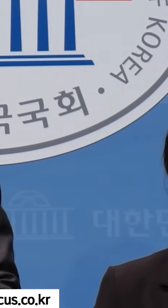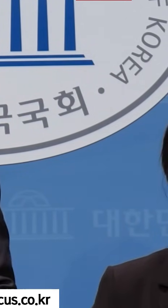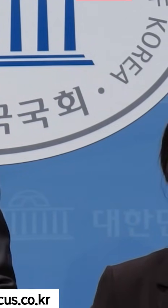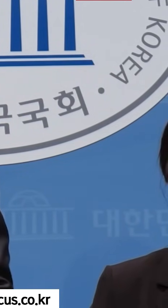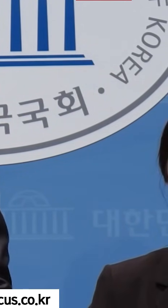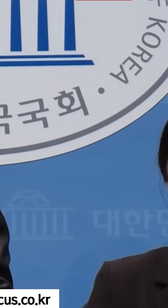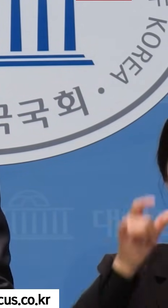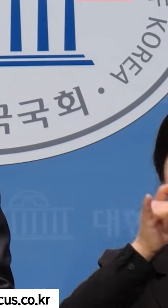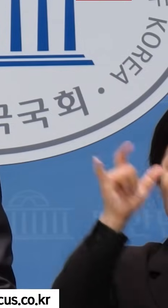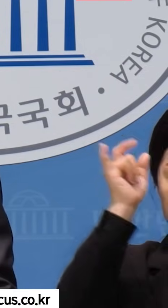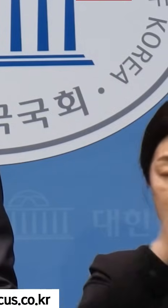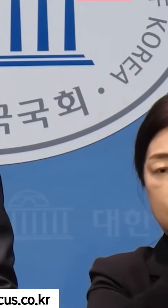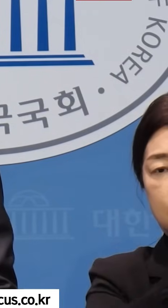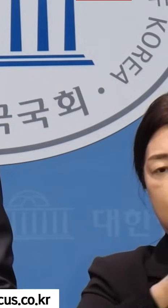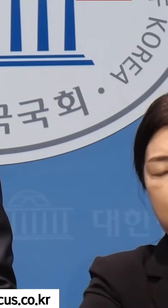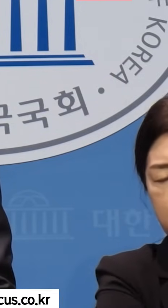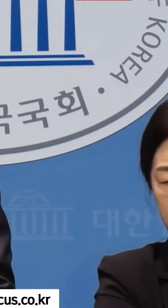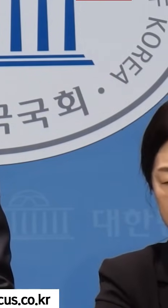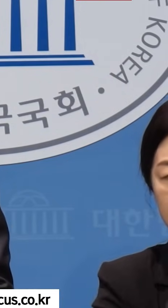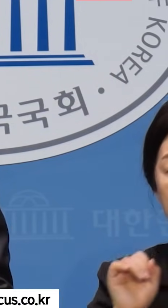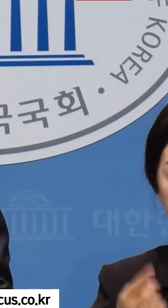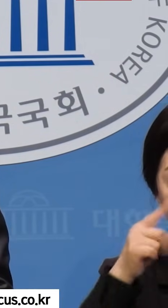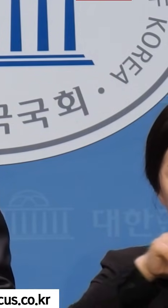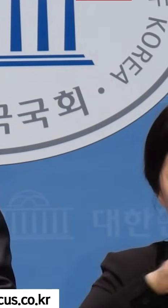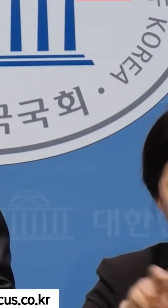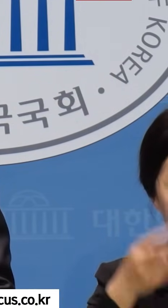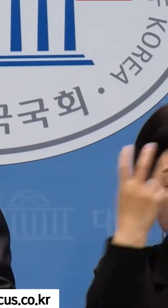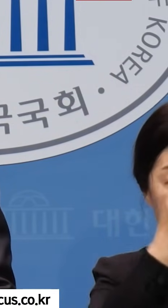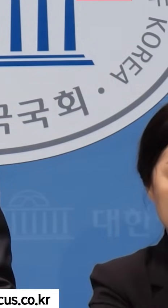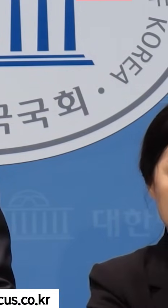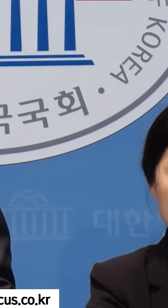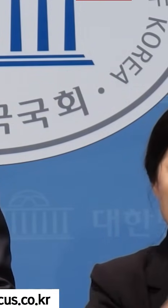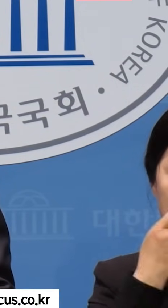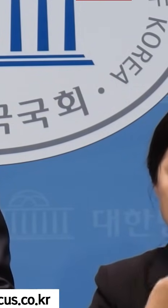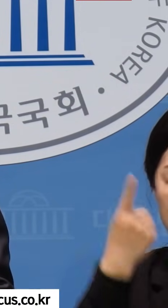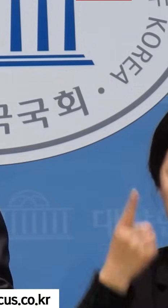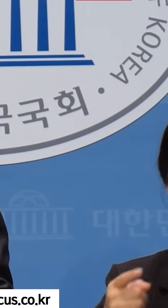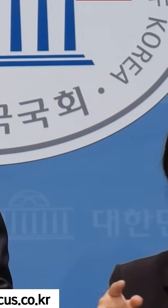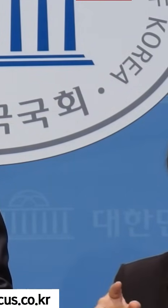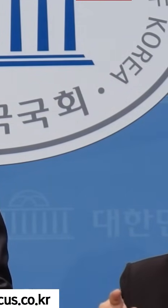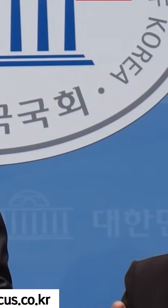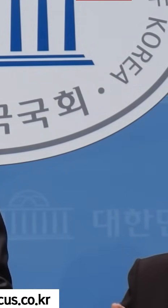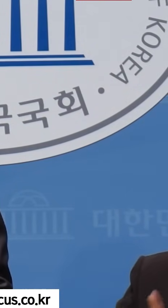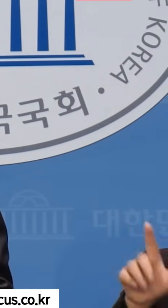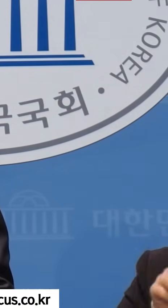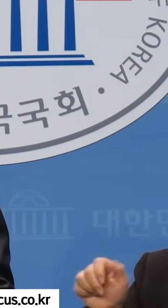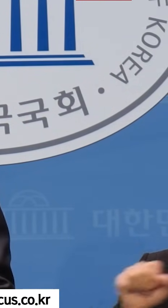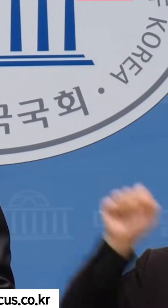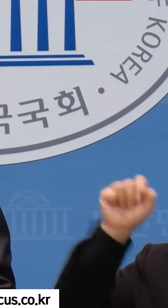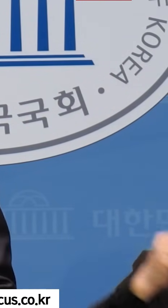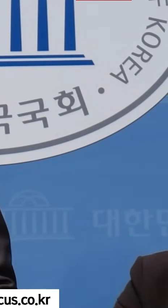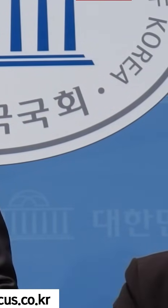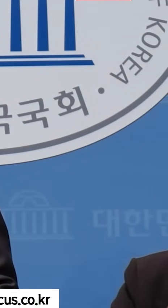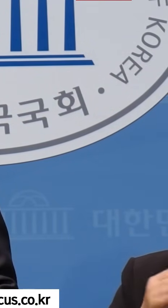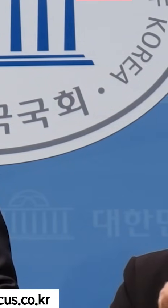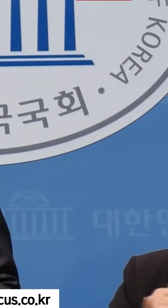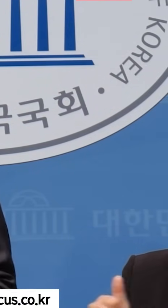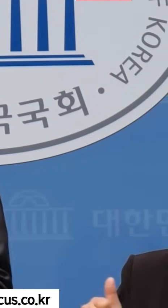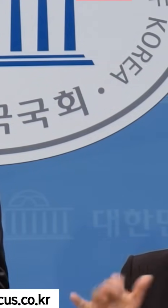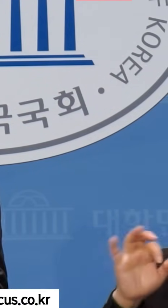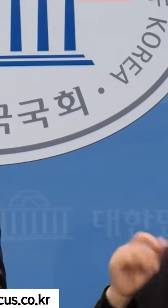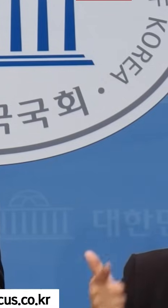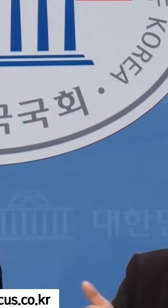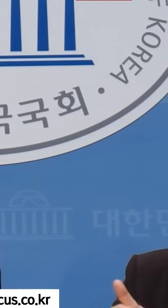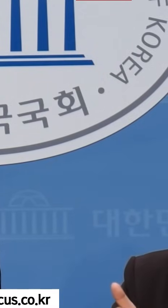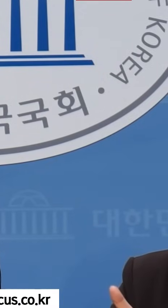최순실은 국정농단을 파헤쳐 촛불 민주시민들의 전도사로 불리는 안민석 국회의원을